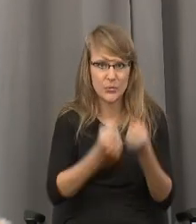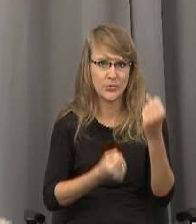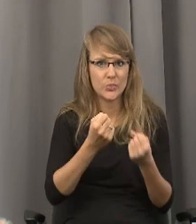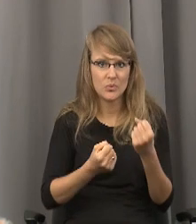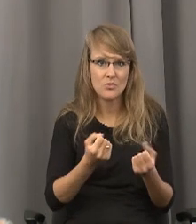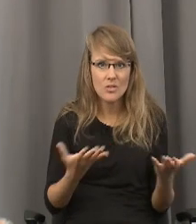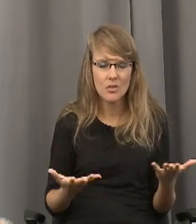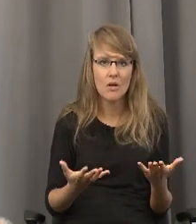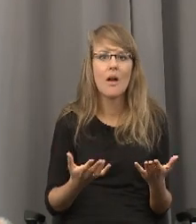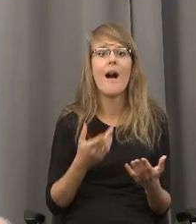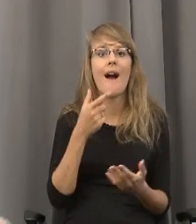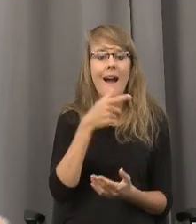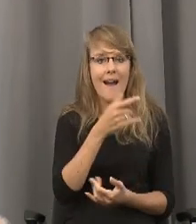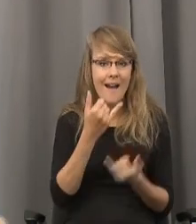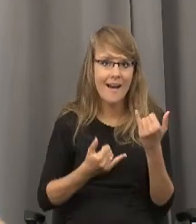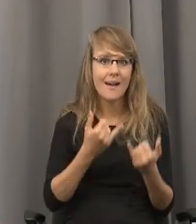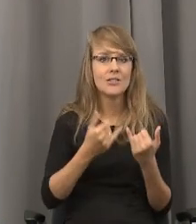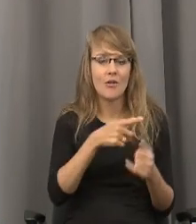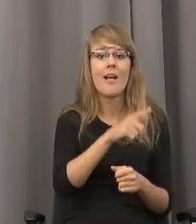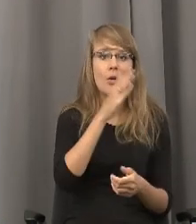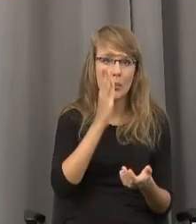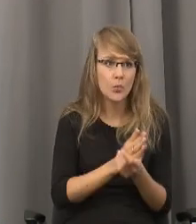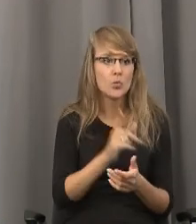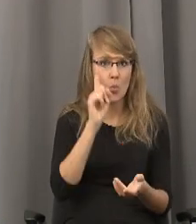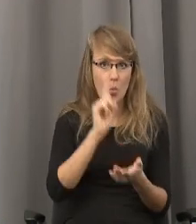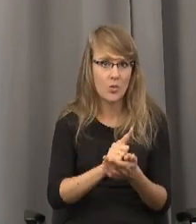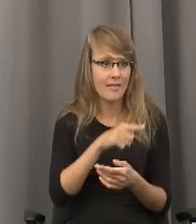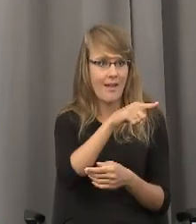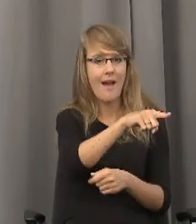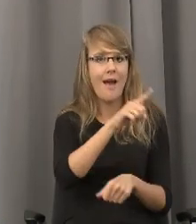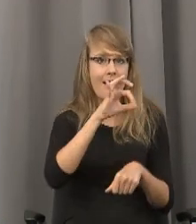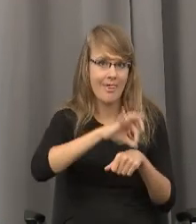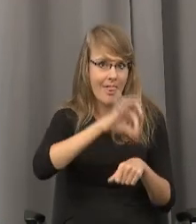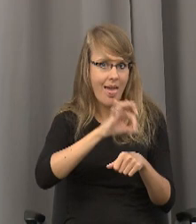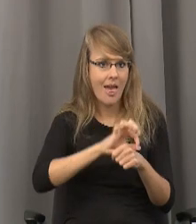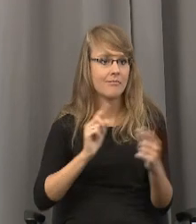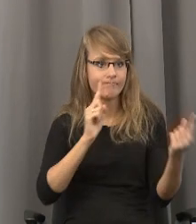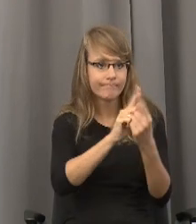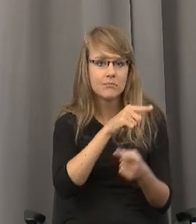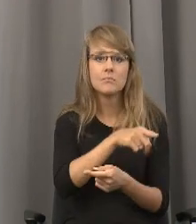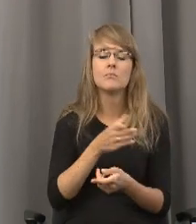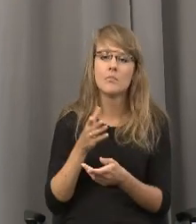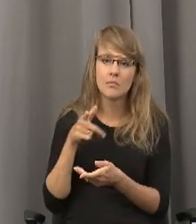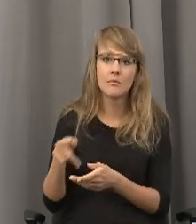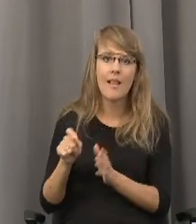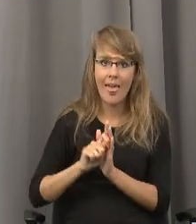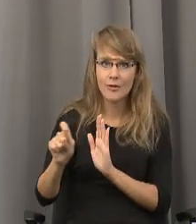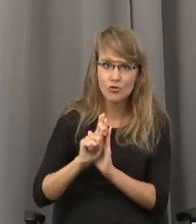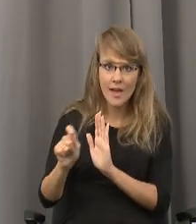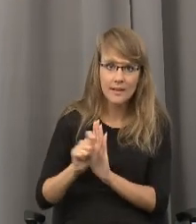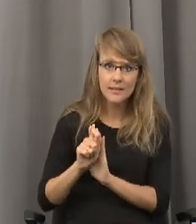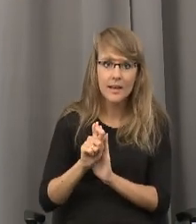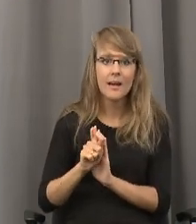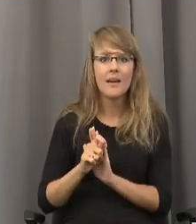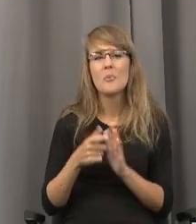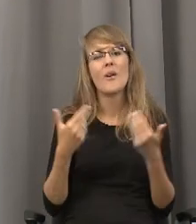i tu chciałbym też, żebyśmy nie byli tylko tym, którzy tak smutne informacje przekazują. Tu chciałbym bardzo wyraźnie